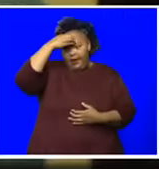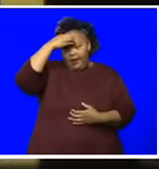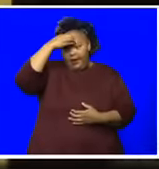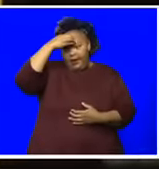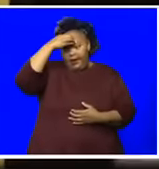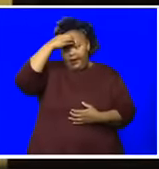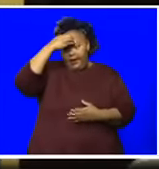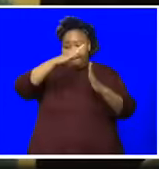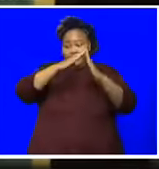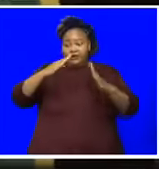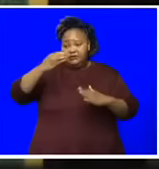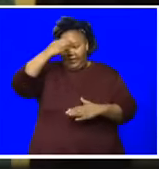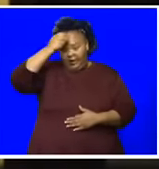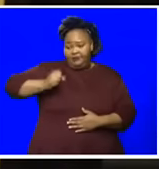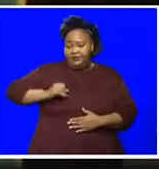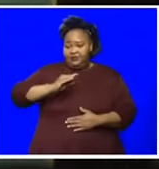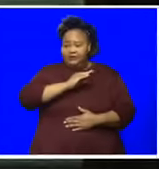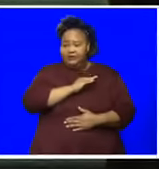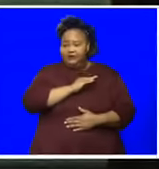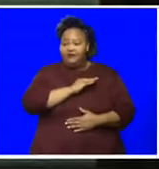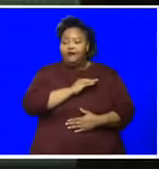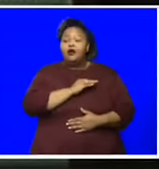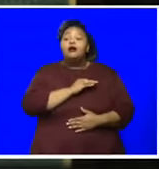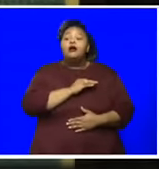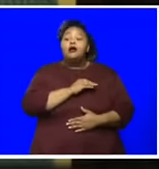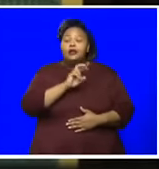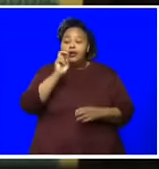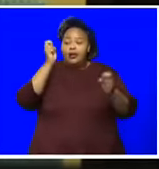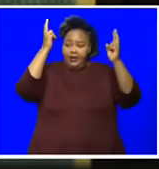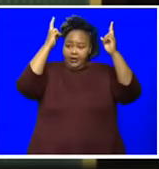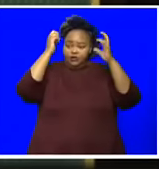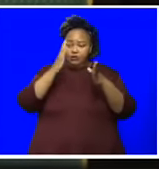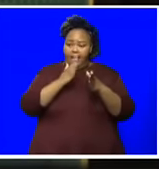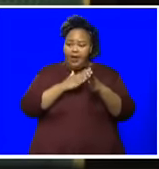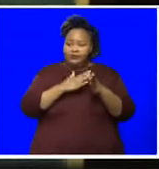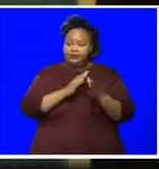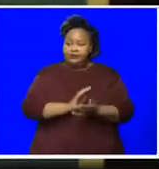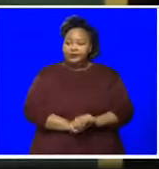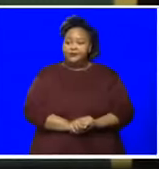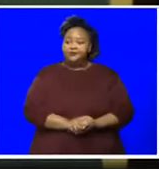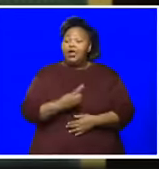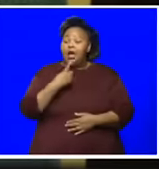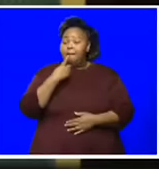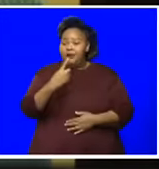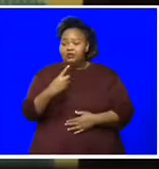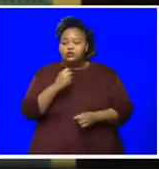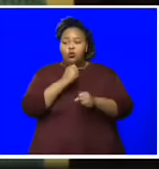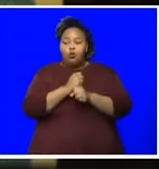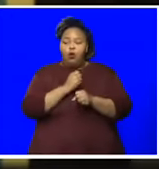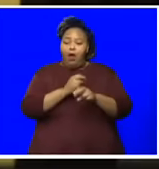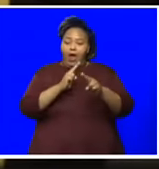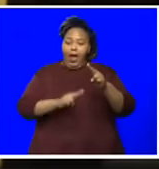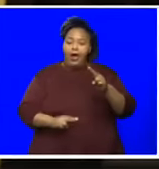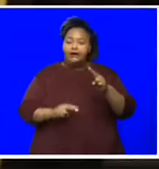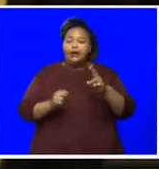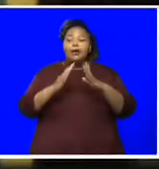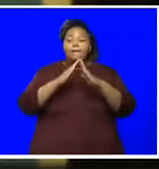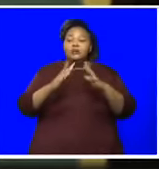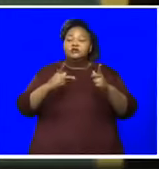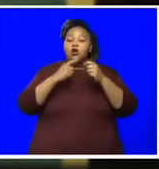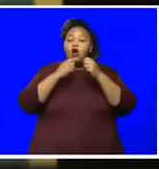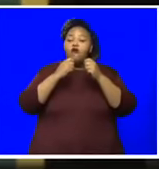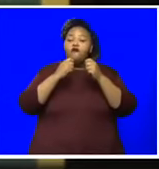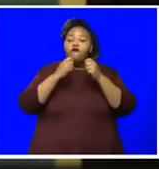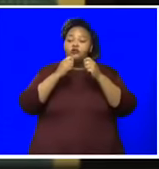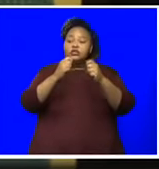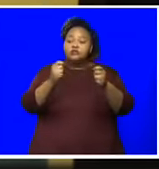uthi cha abakhona ngeke baze bakhona ukusebenza e-works ngoba lelisebenzi lekufuna bayisebenza le ayis angeke ize